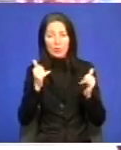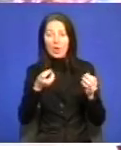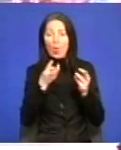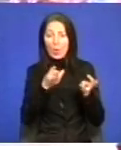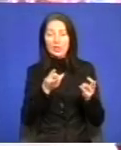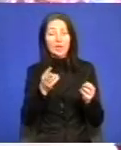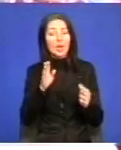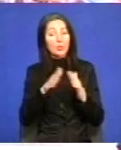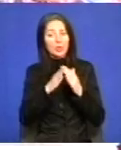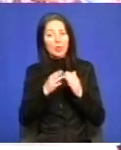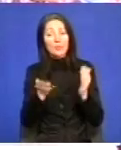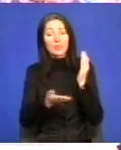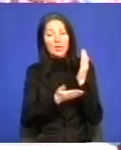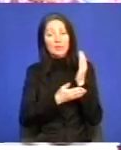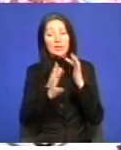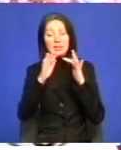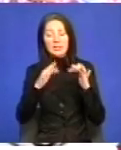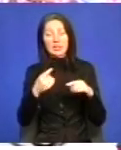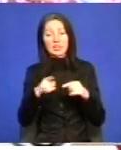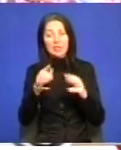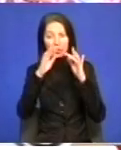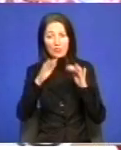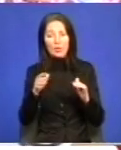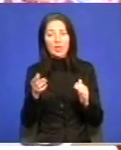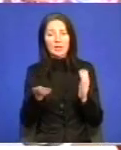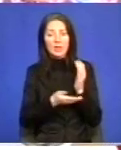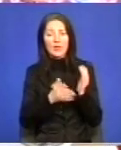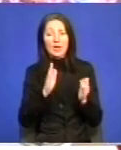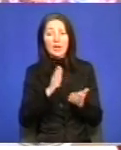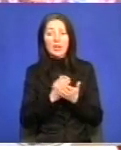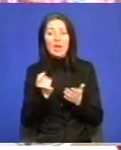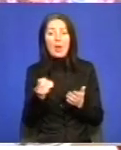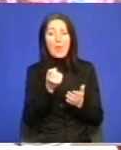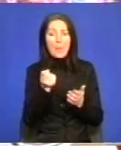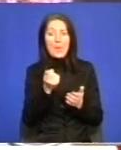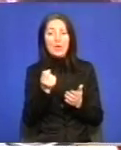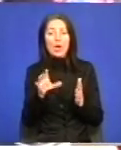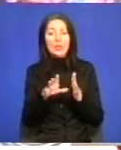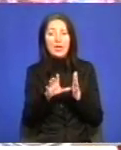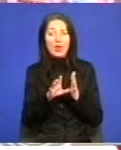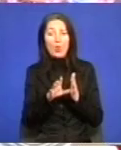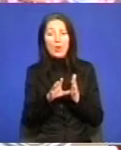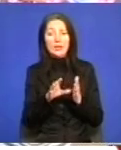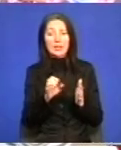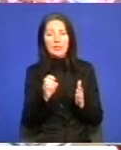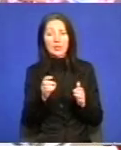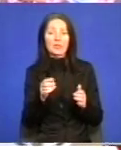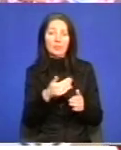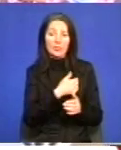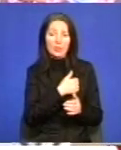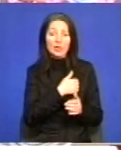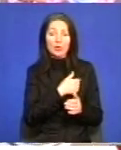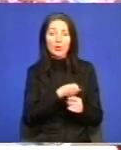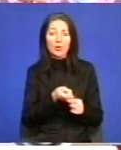з ялинки чи з інших хвойних, вона мало є енергоємна, так би мовити. Відповідно, бажано